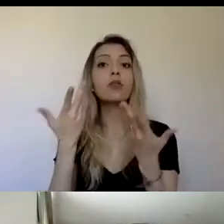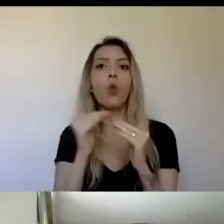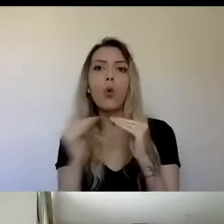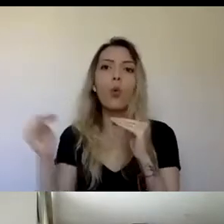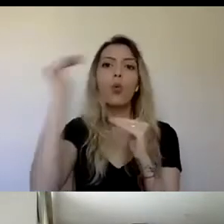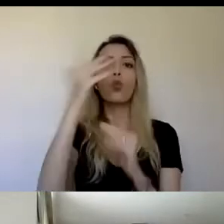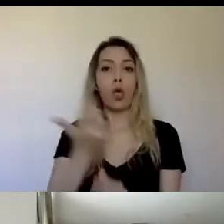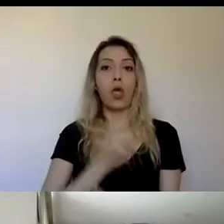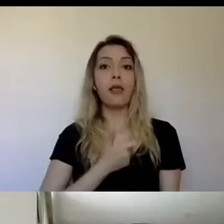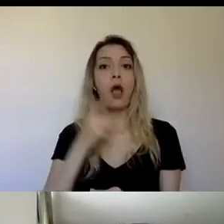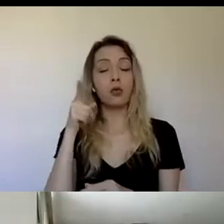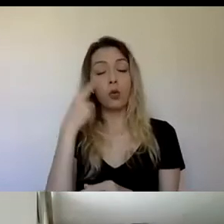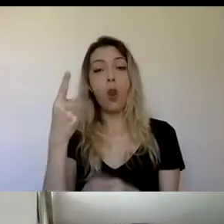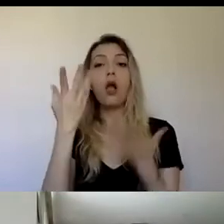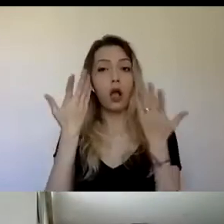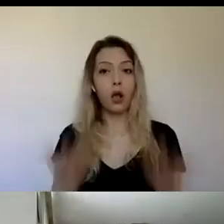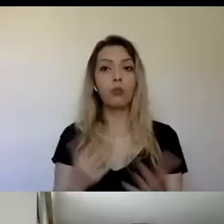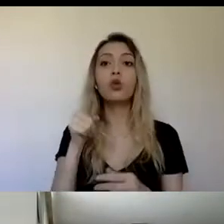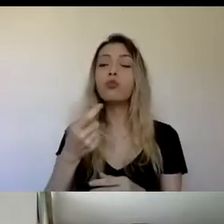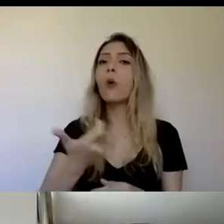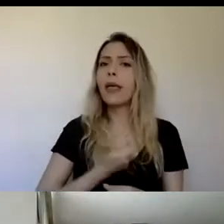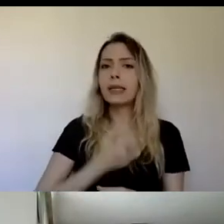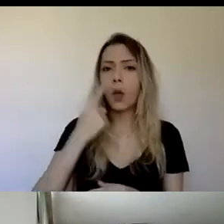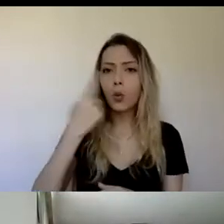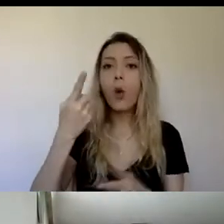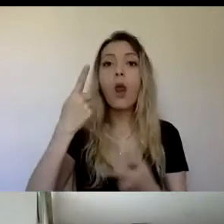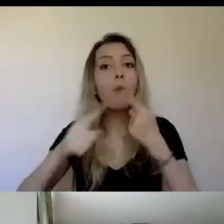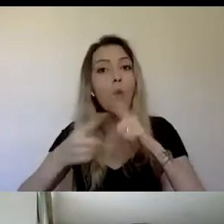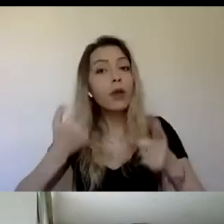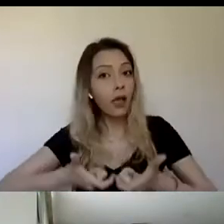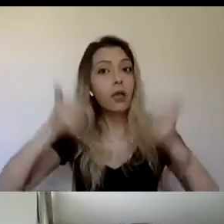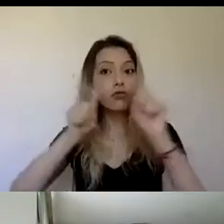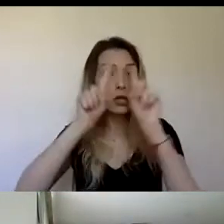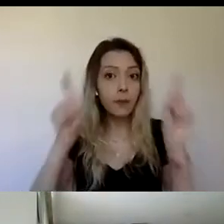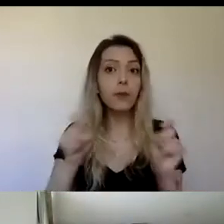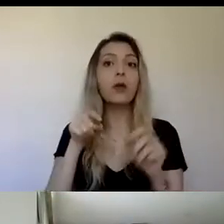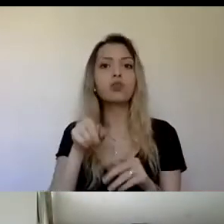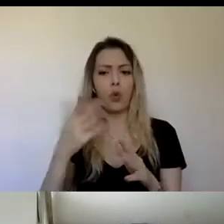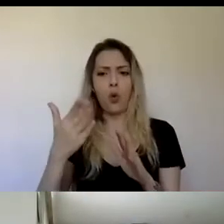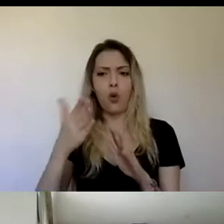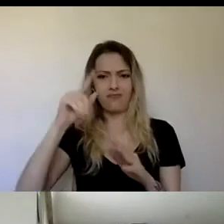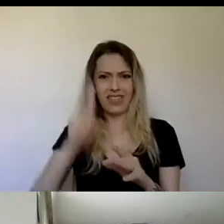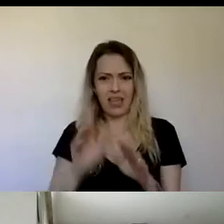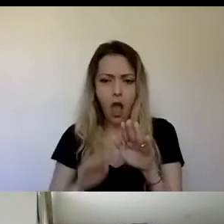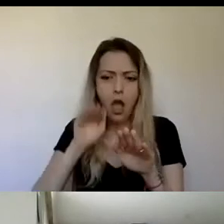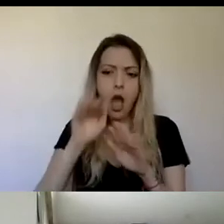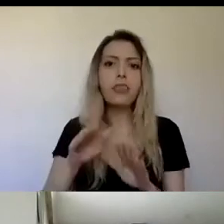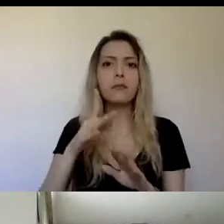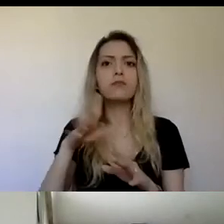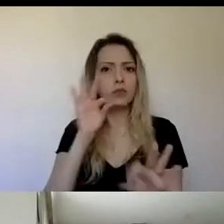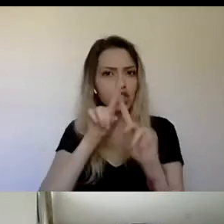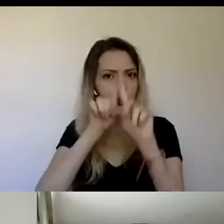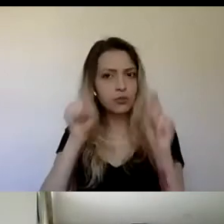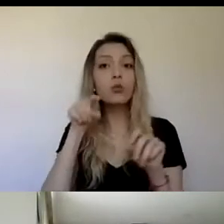ediliyor. Bu yasalar doğrultusunda politika geliştirilmiş mi? Öncelik belirlenmiş mi? Bunu anlamak için önemli